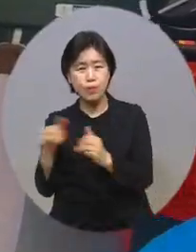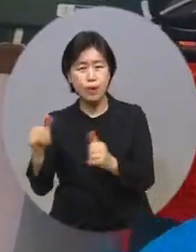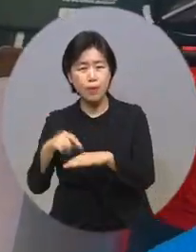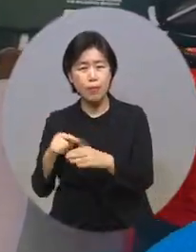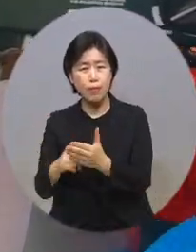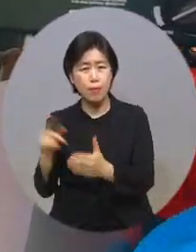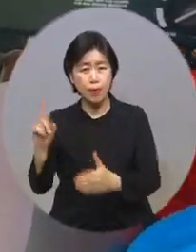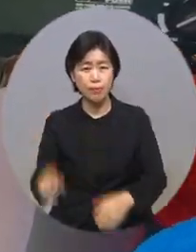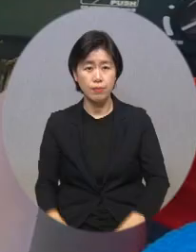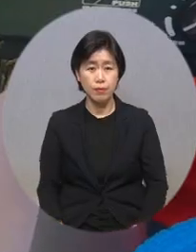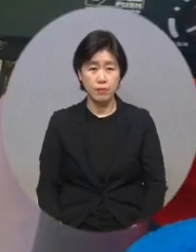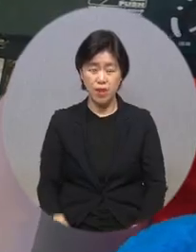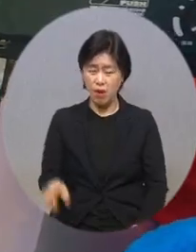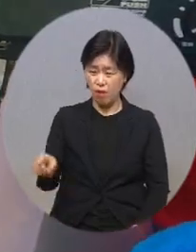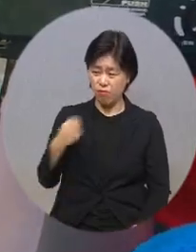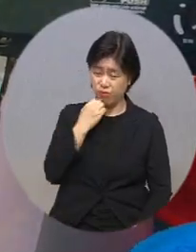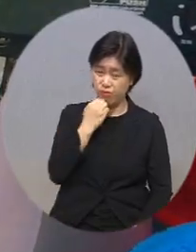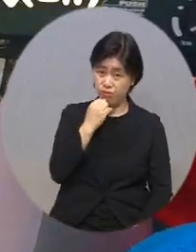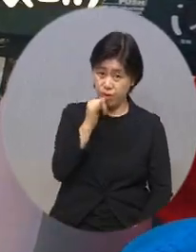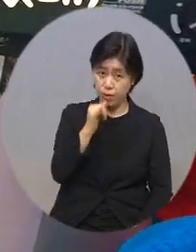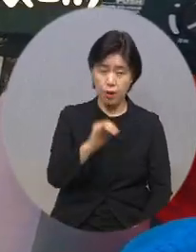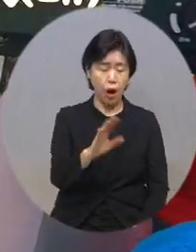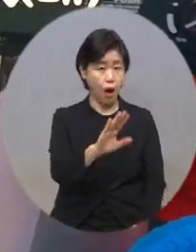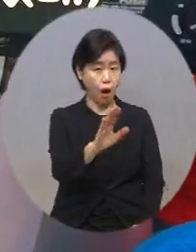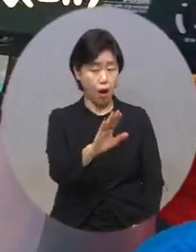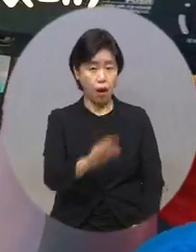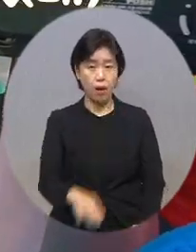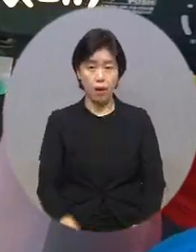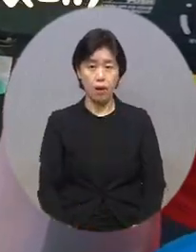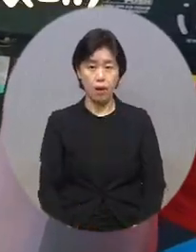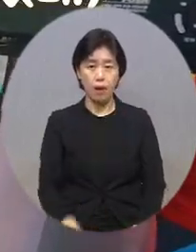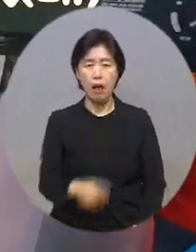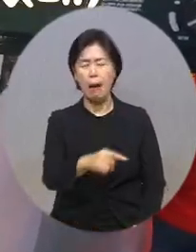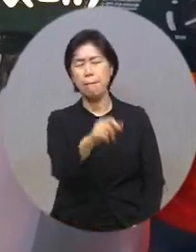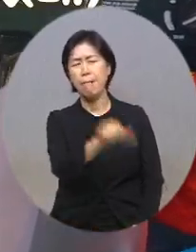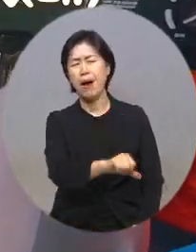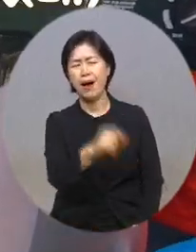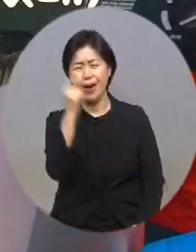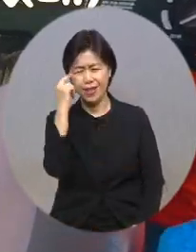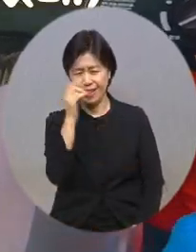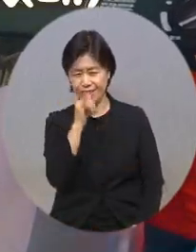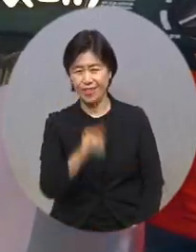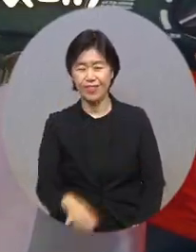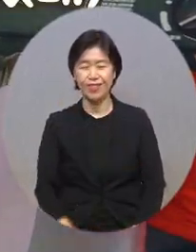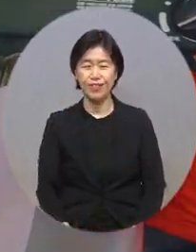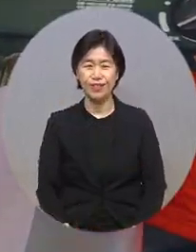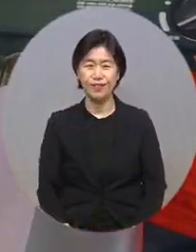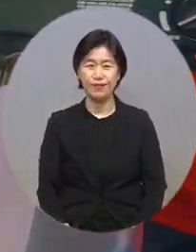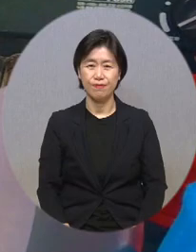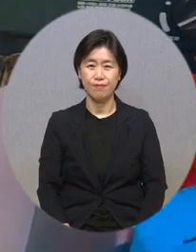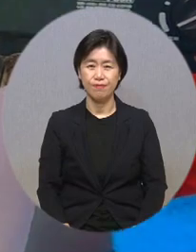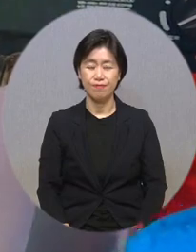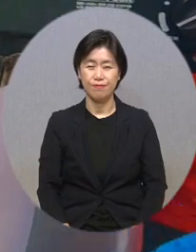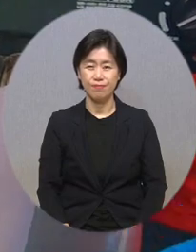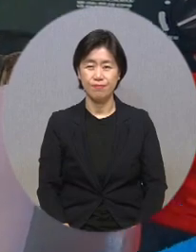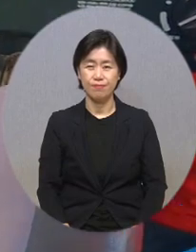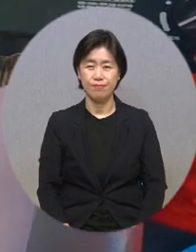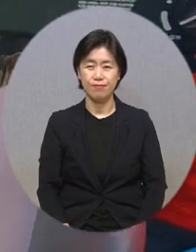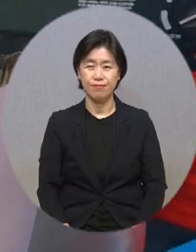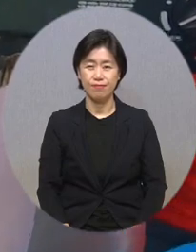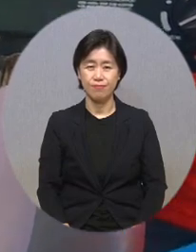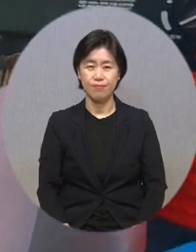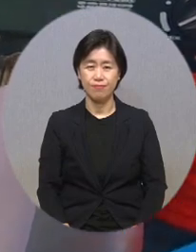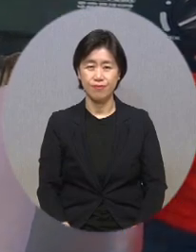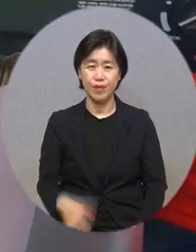같던데. 아니야. 저는 제 이번에도 떨어졌네. 아, 그래요? 저희 부모님이 계셨더라면